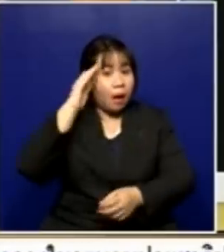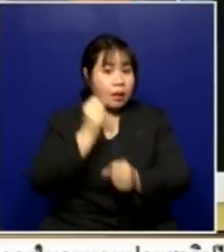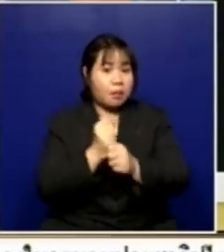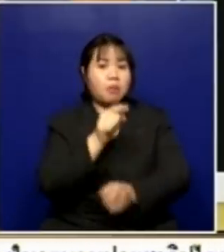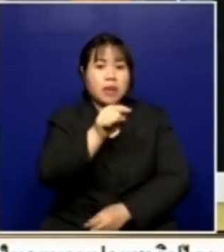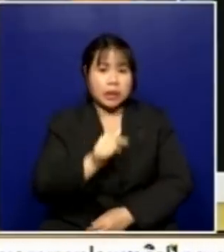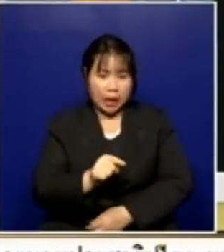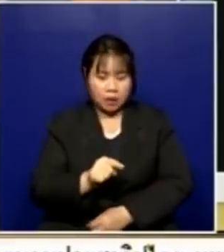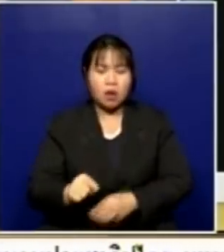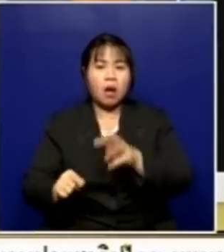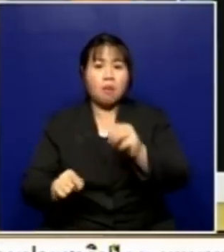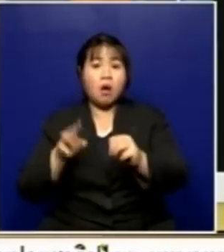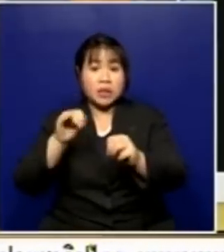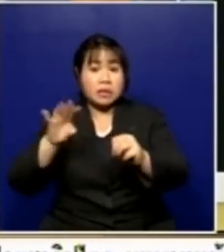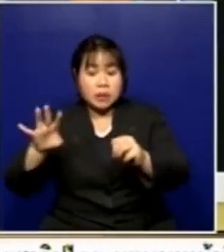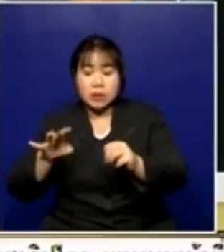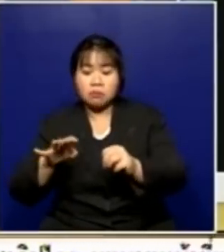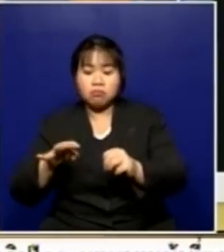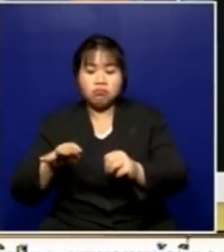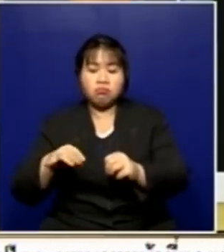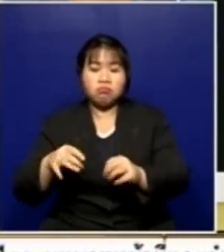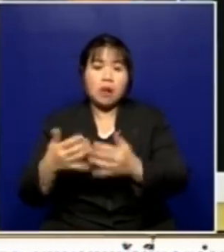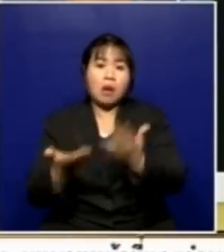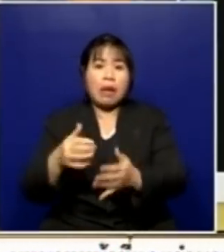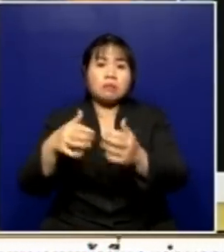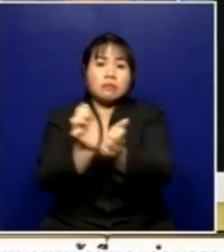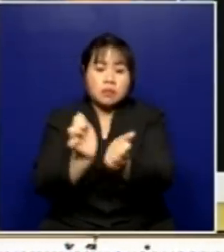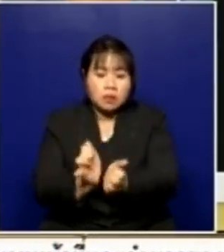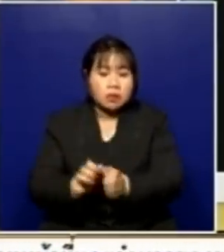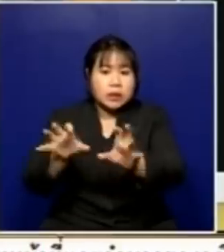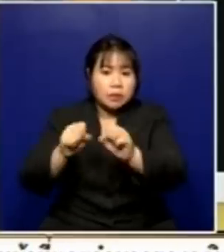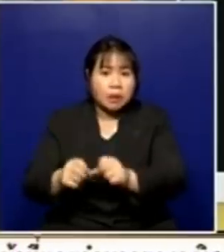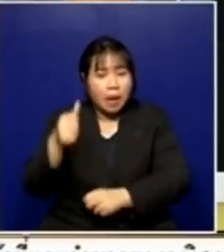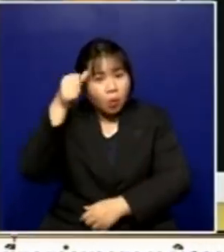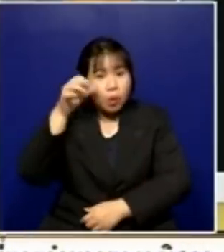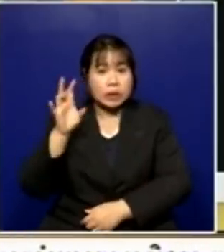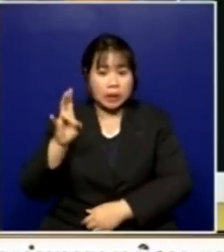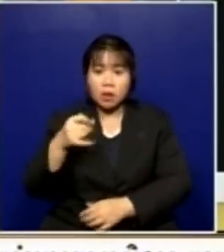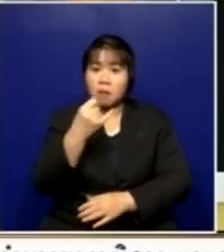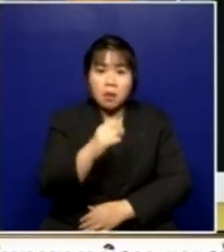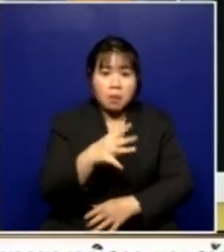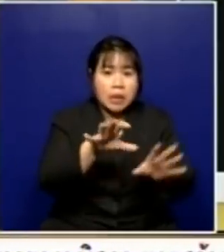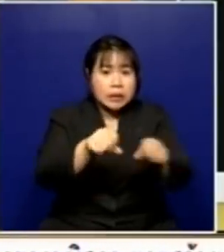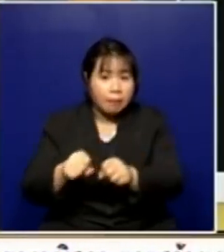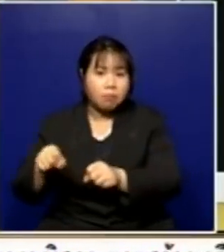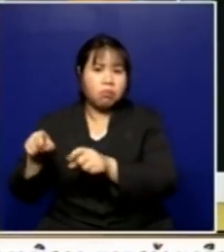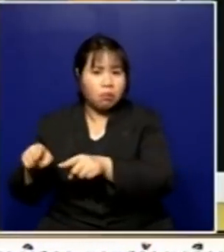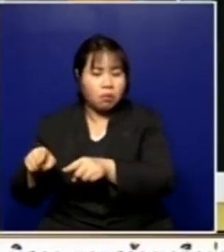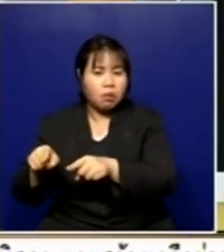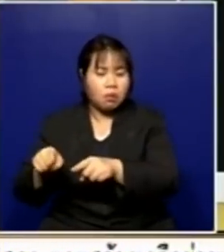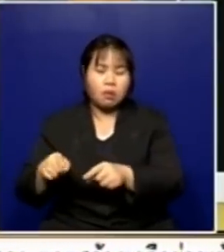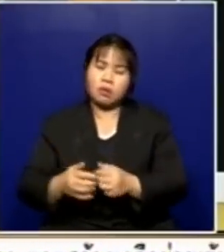เศษตามมาตรา14ทจะจับกลุมคนไปขังไใคายถหารได้ 7 วนโดยไมจเปตมข้อเกาหาร่างขึนในบรยากาศท